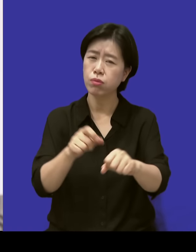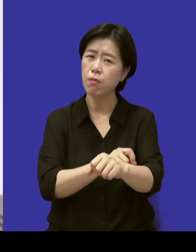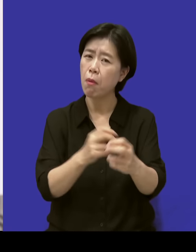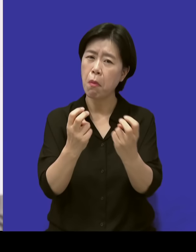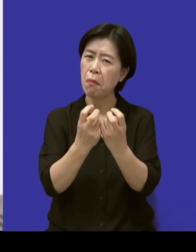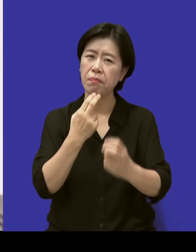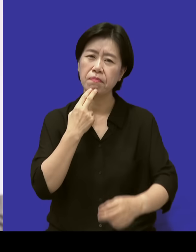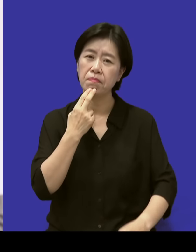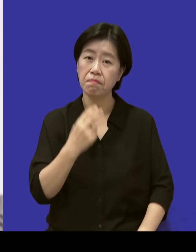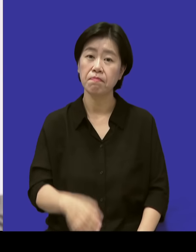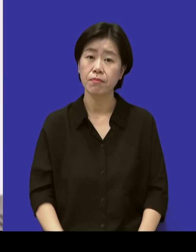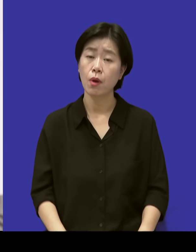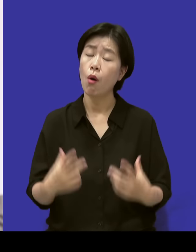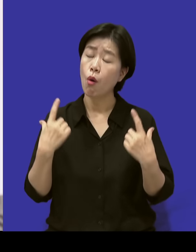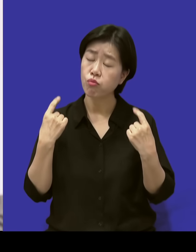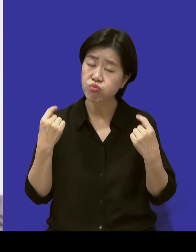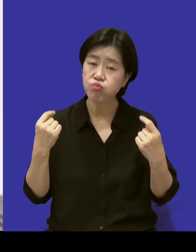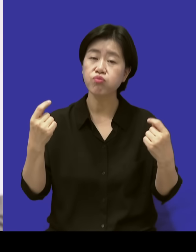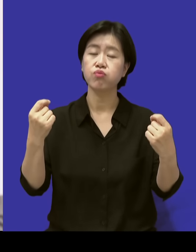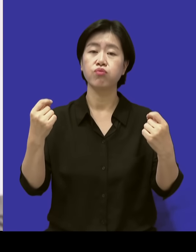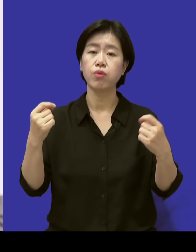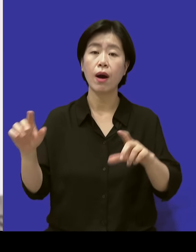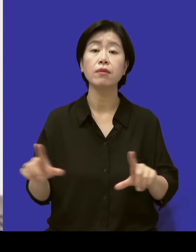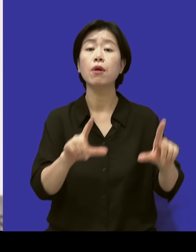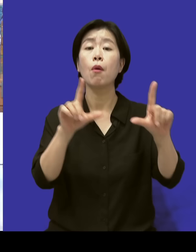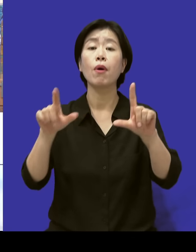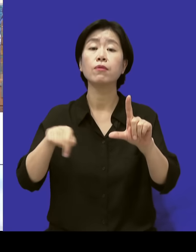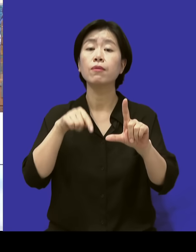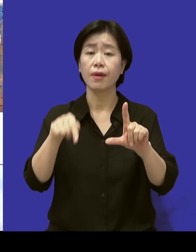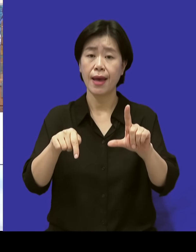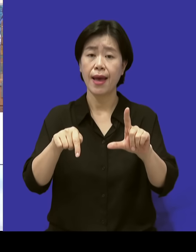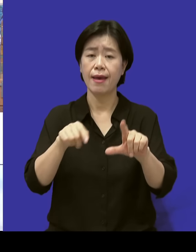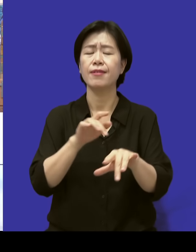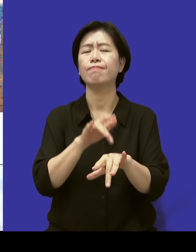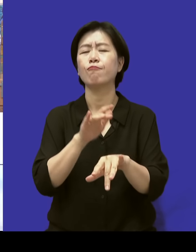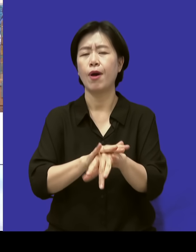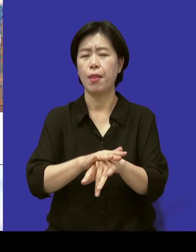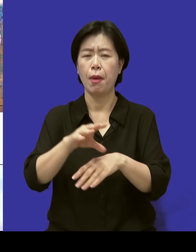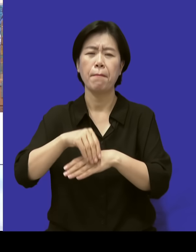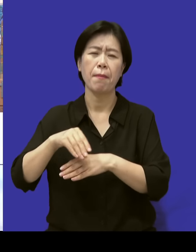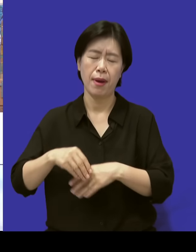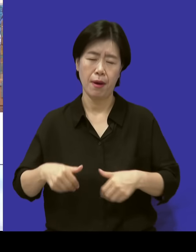하죠. 자기의 생활의 일부가 돼서 자기 중심을 잡아주는 그 역할을 하는 게